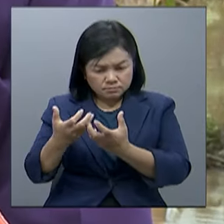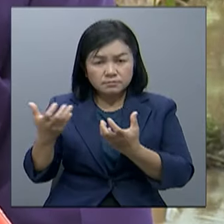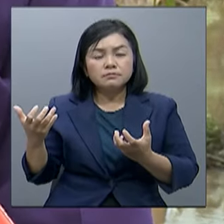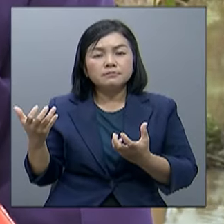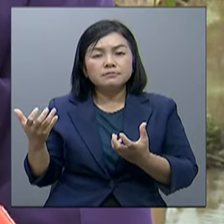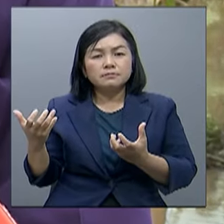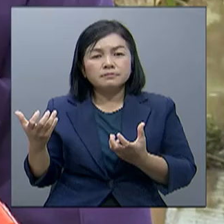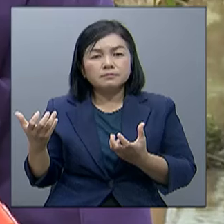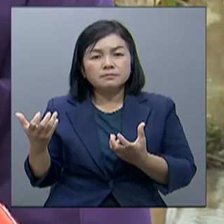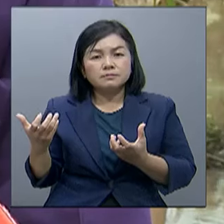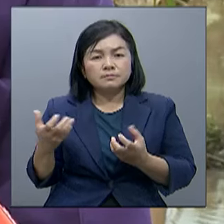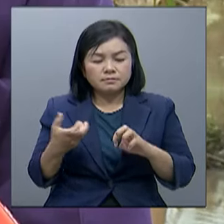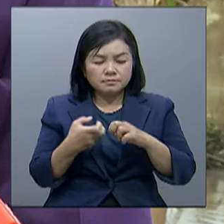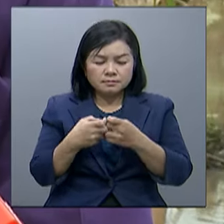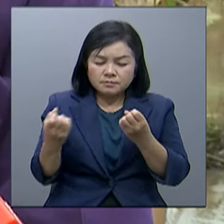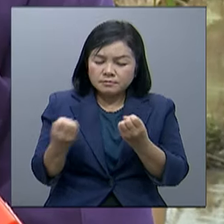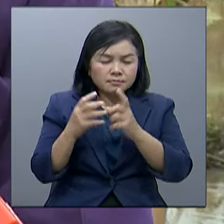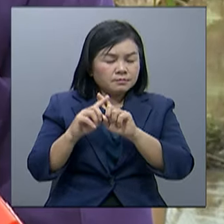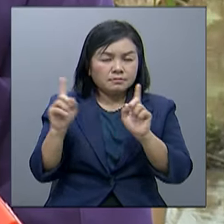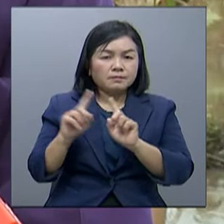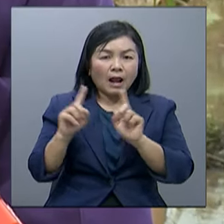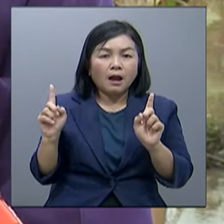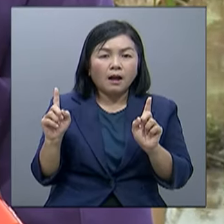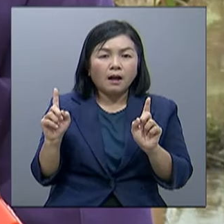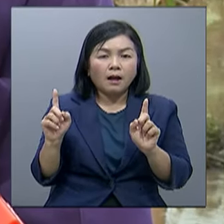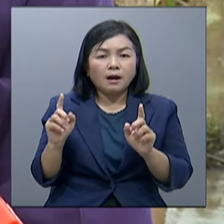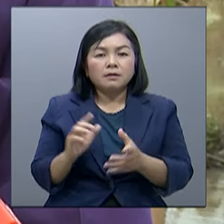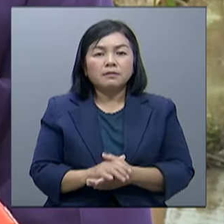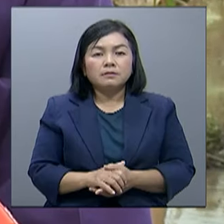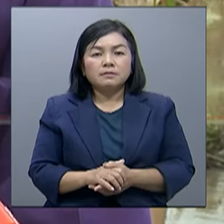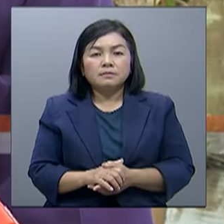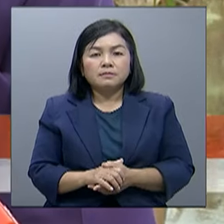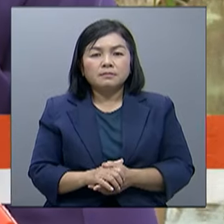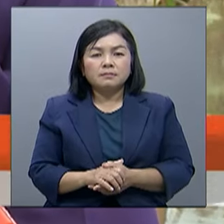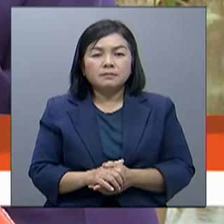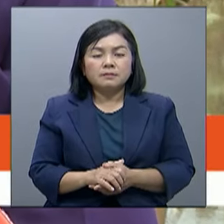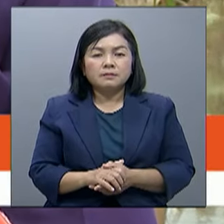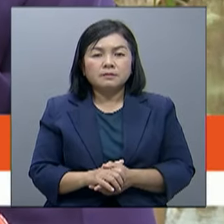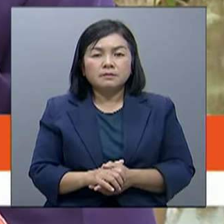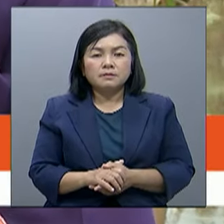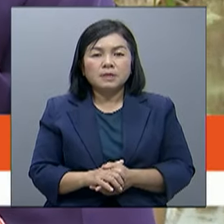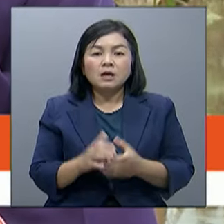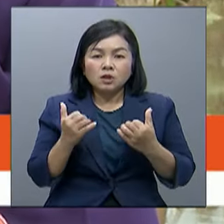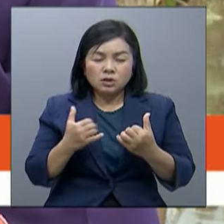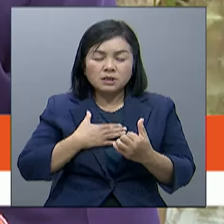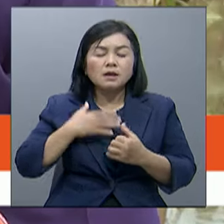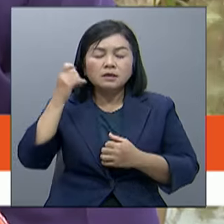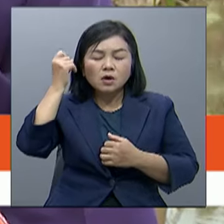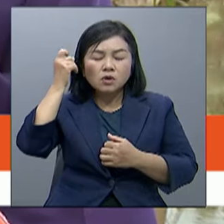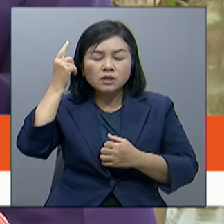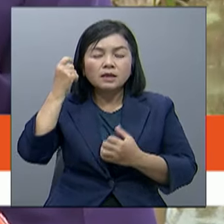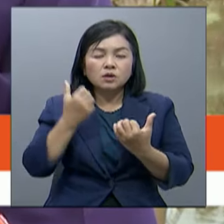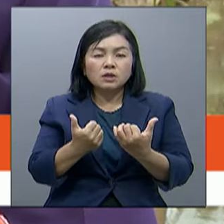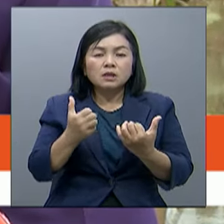อ่ายกย้อความเดือดร้อนตเงี้ยออ่าเอาโอเคเราก็เข้าใจสถานการณ์ของ